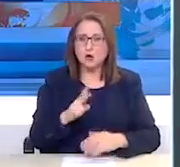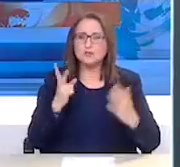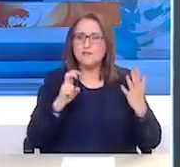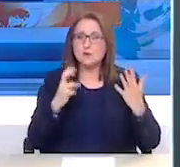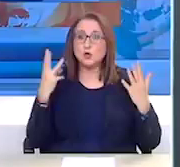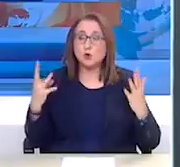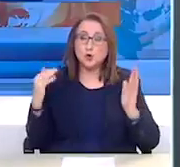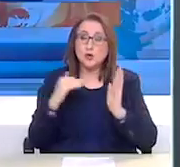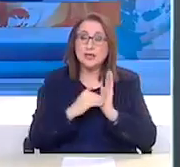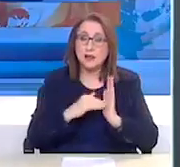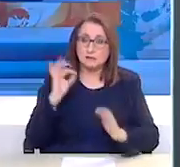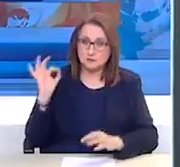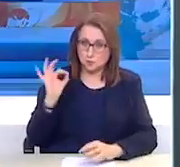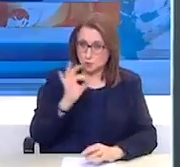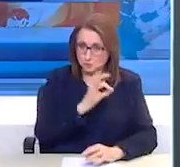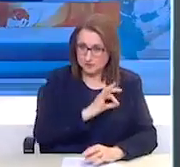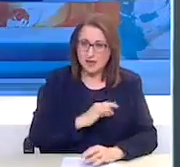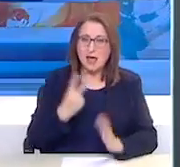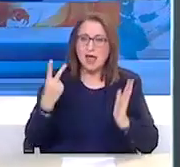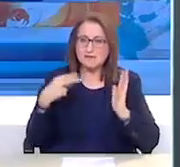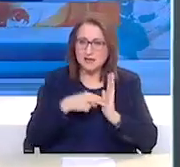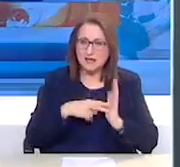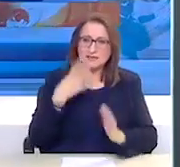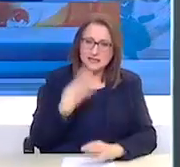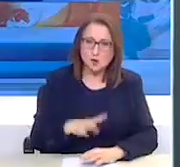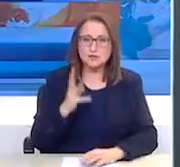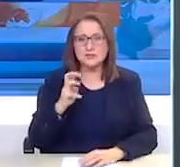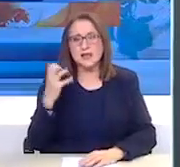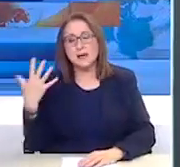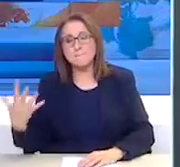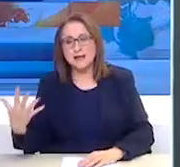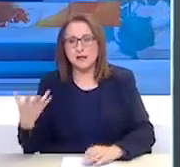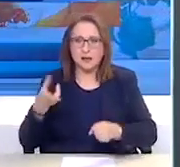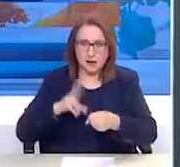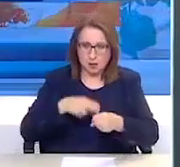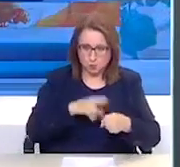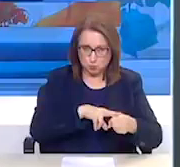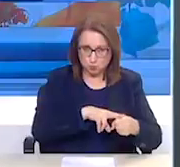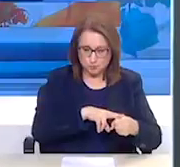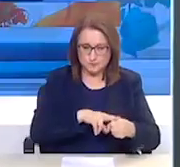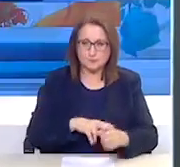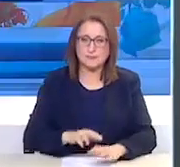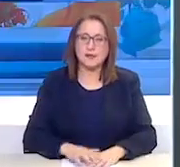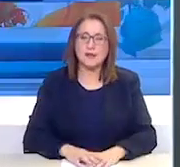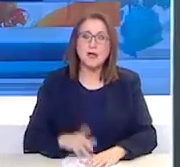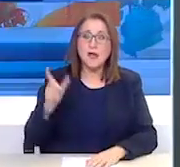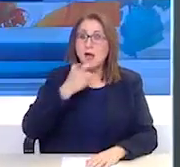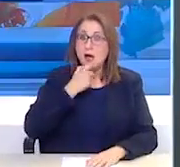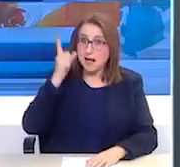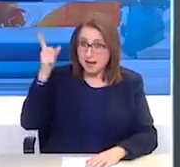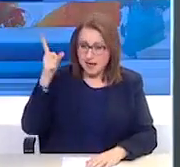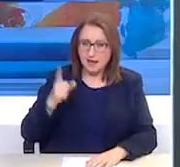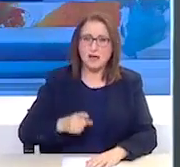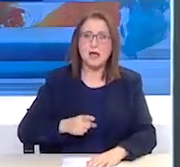278.000 κρούσματα και 7.445 νεκρούς. Στην Ευρώπη και το Ηνωμένο Βασίλειο, έως τις 4 Απριλίου,